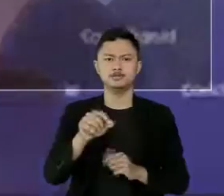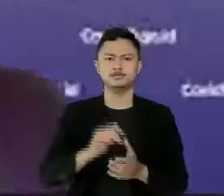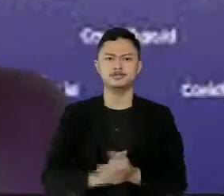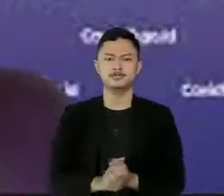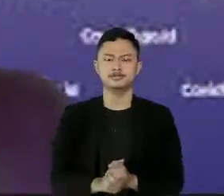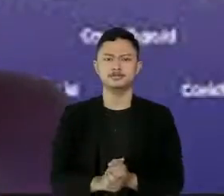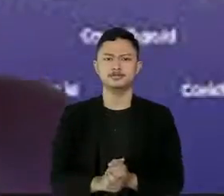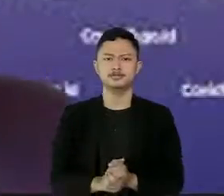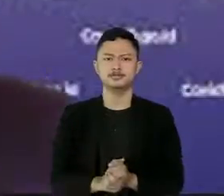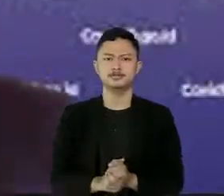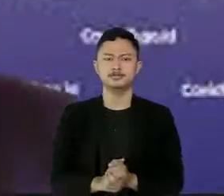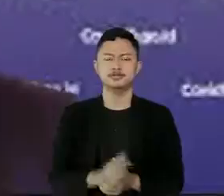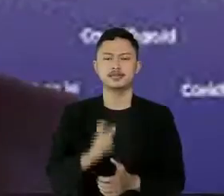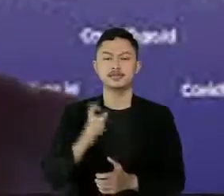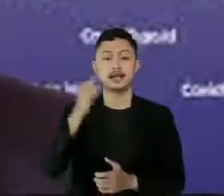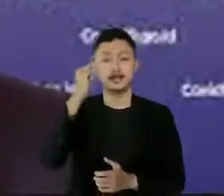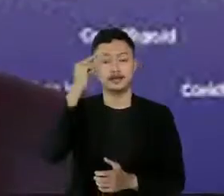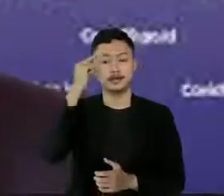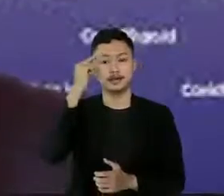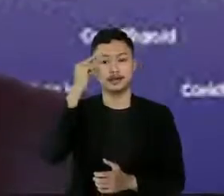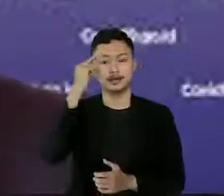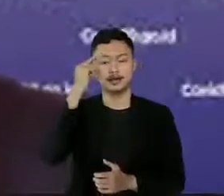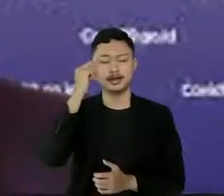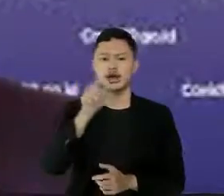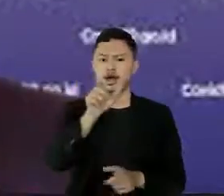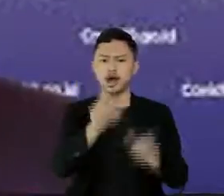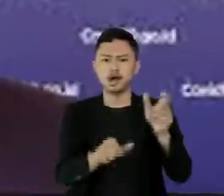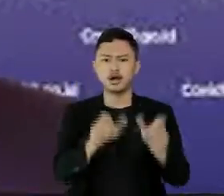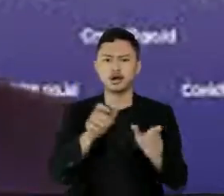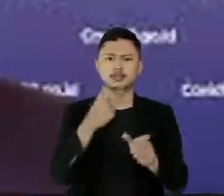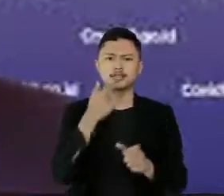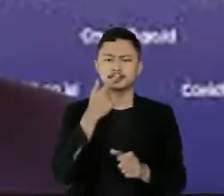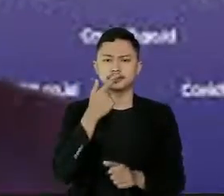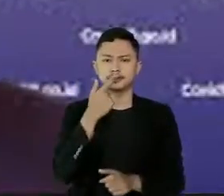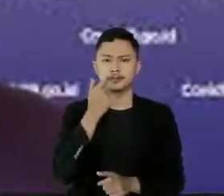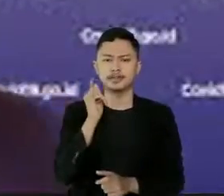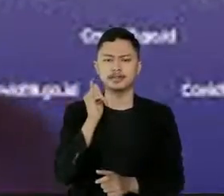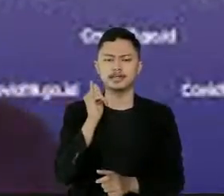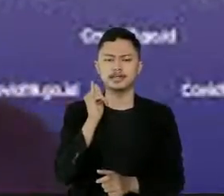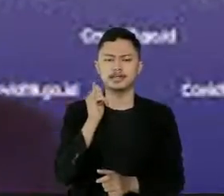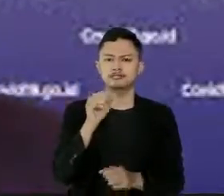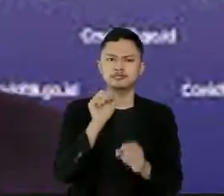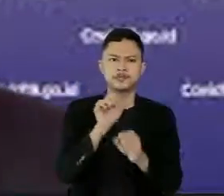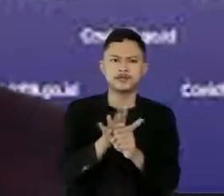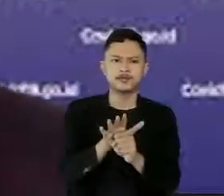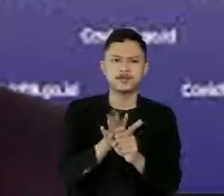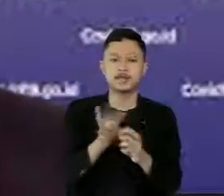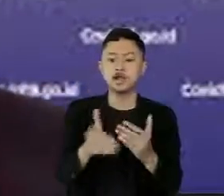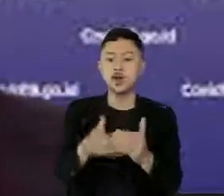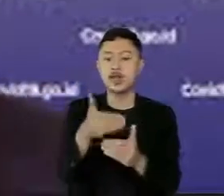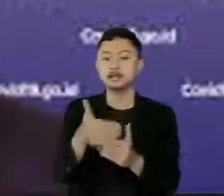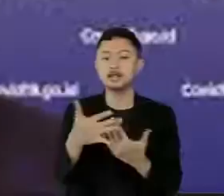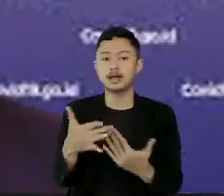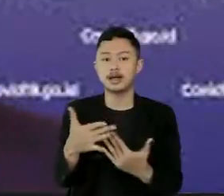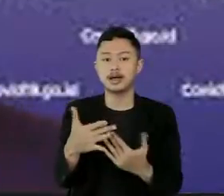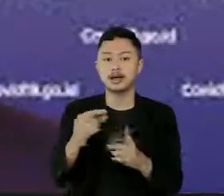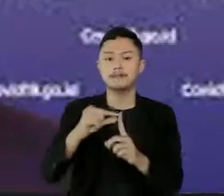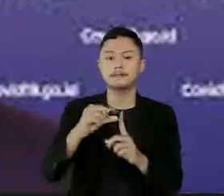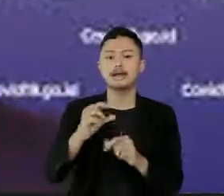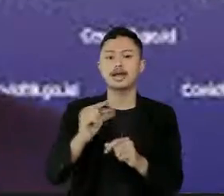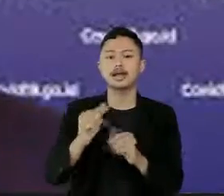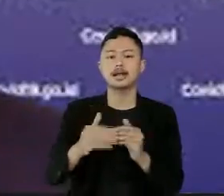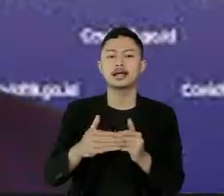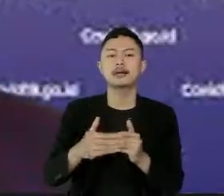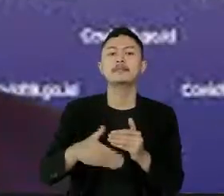memang mindset ya, orang-orang ini terhadap adanya COVID, dan kemudian yang berikutnya, itu adalah PR